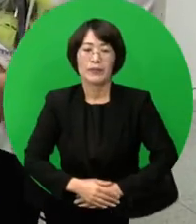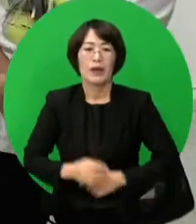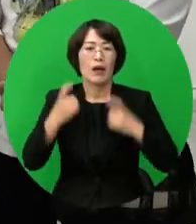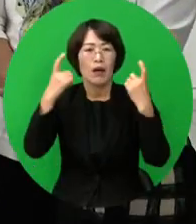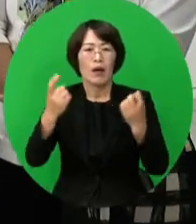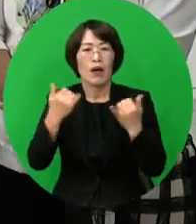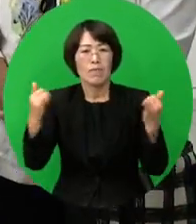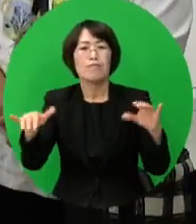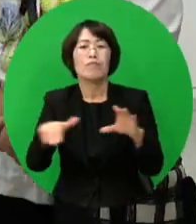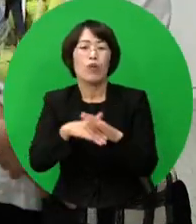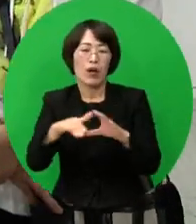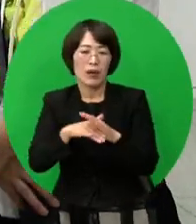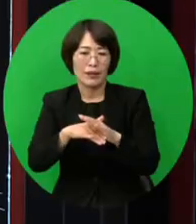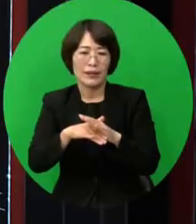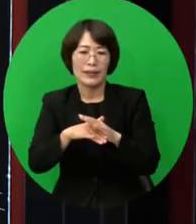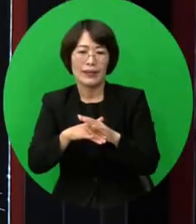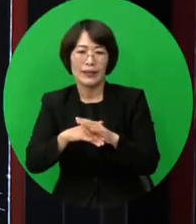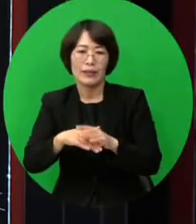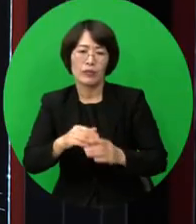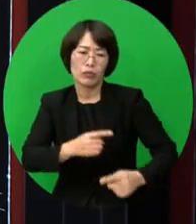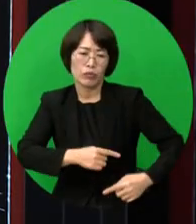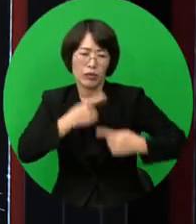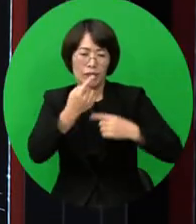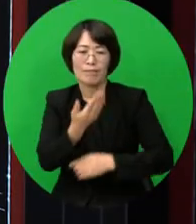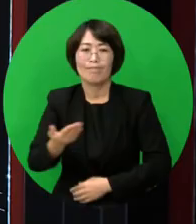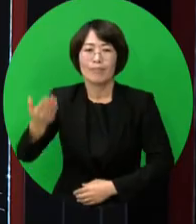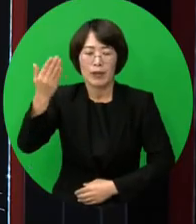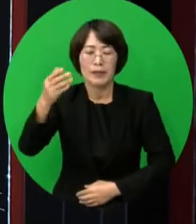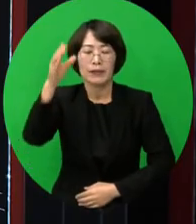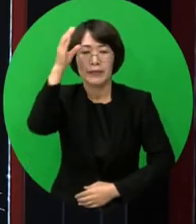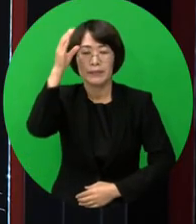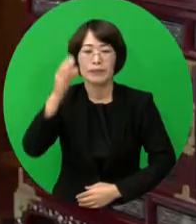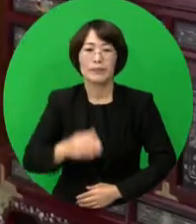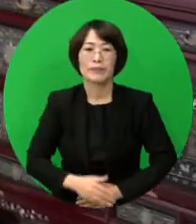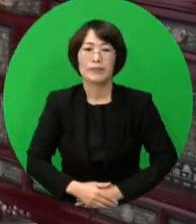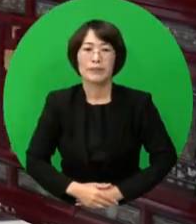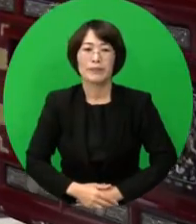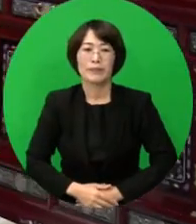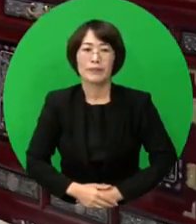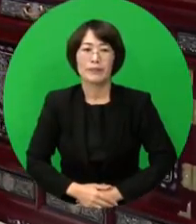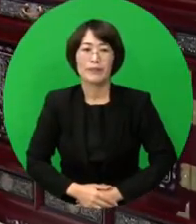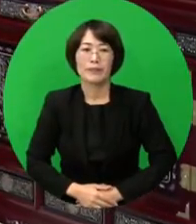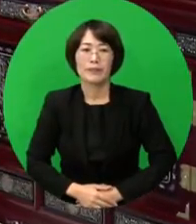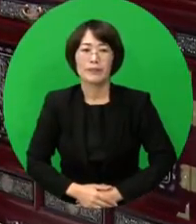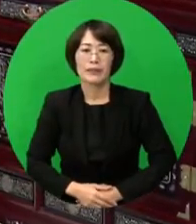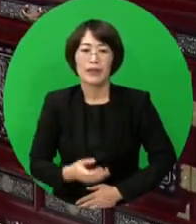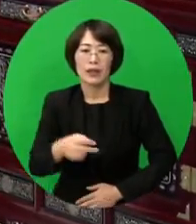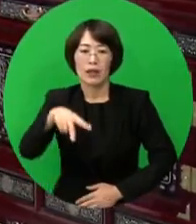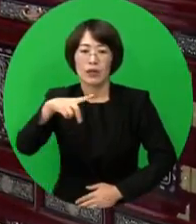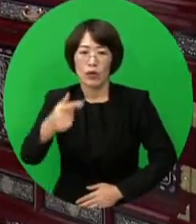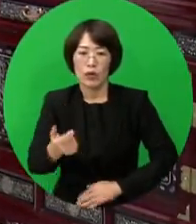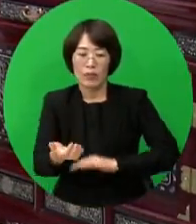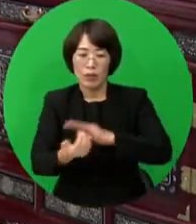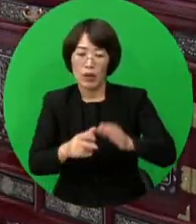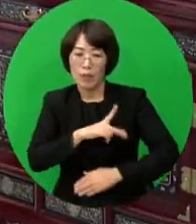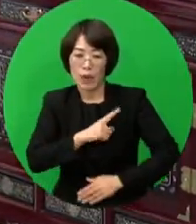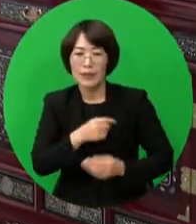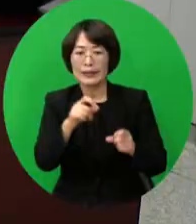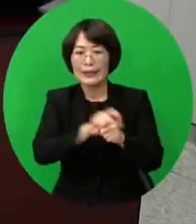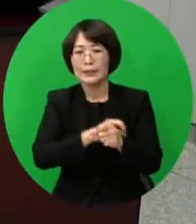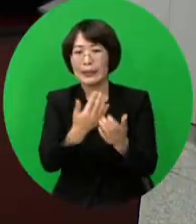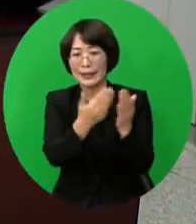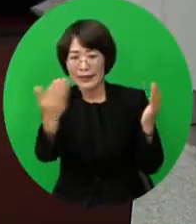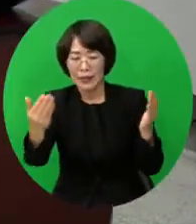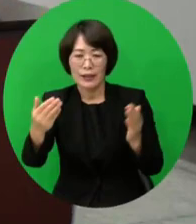관광 문화도시 목포의 품격을 높여줄 것으로 기대하고 있습니다. 손혜원 목포시 기증품 특별전